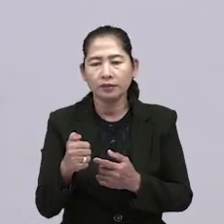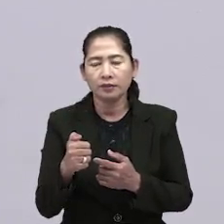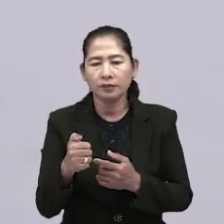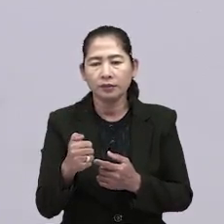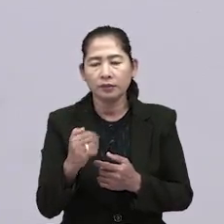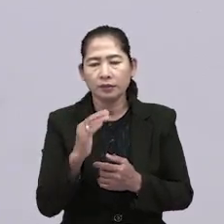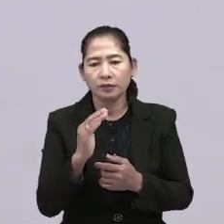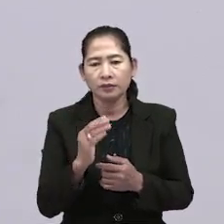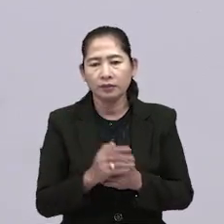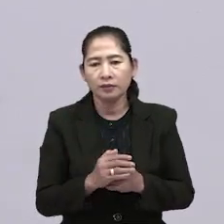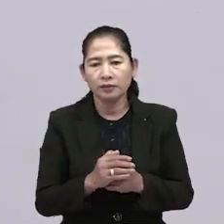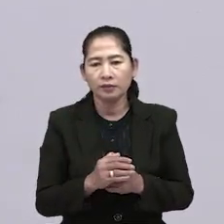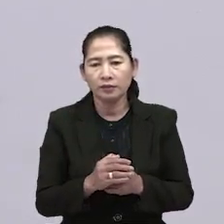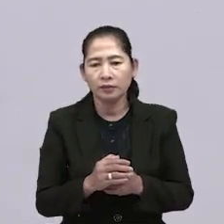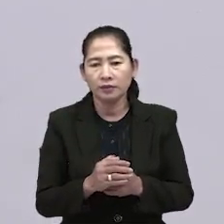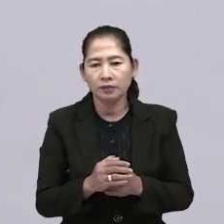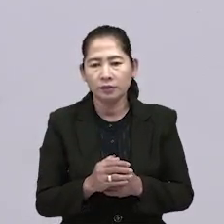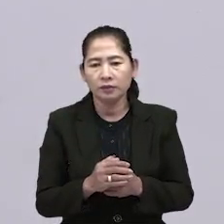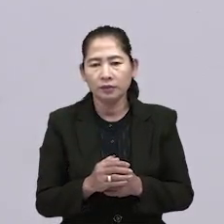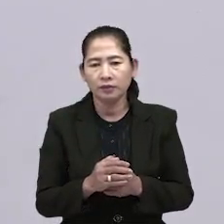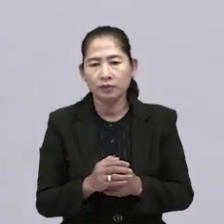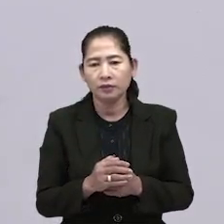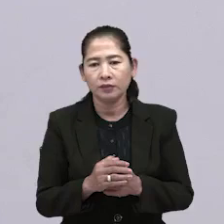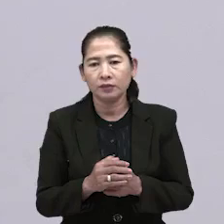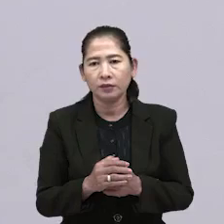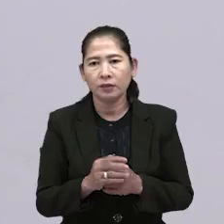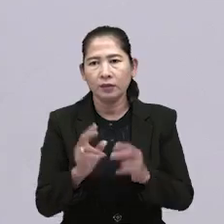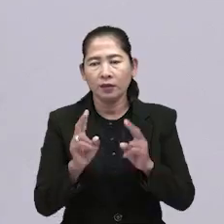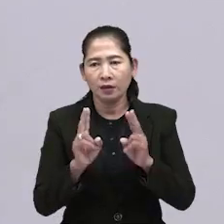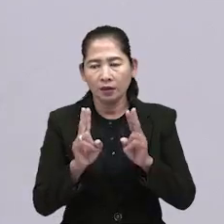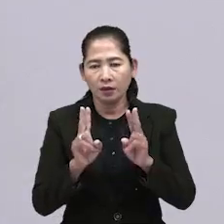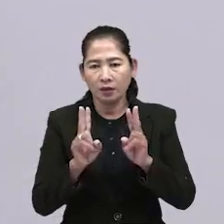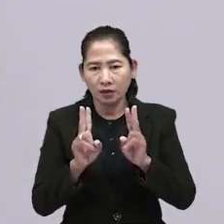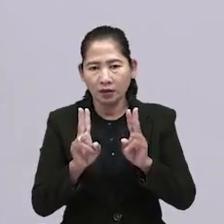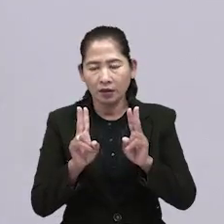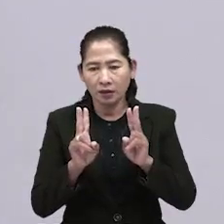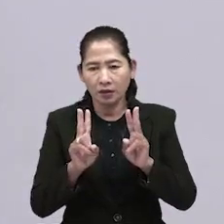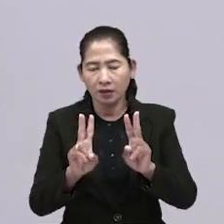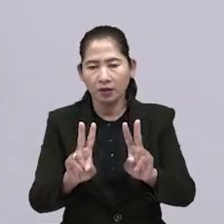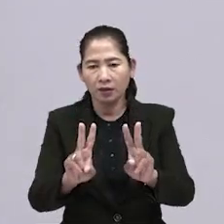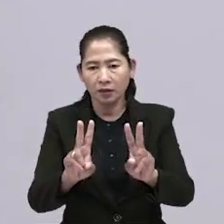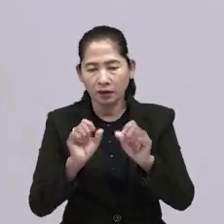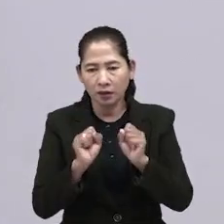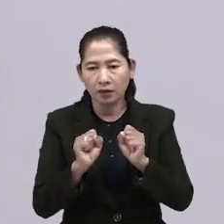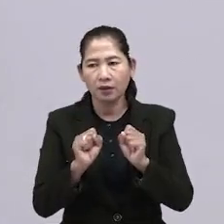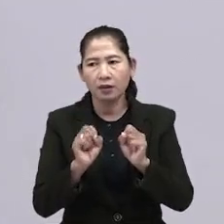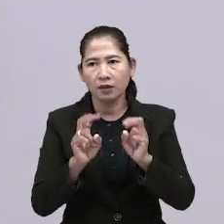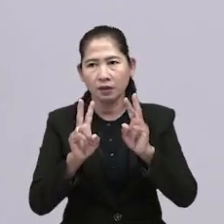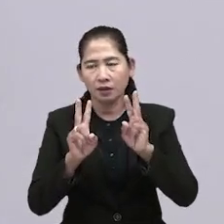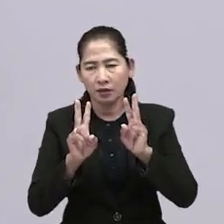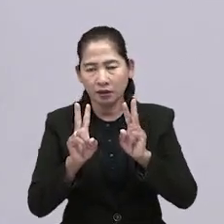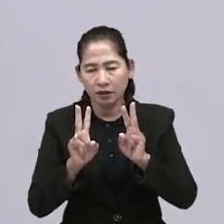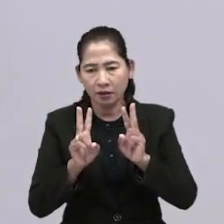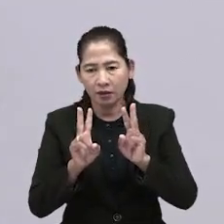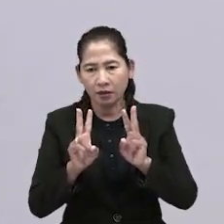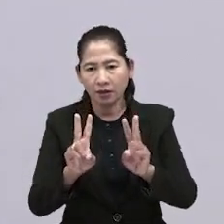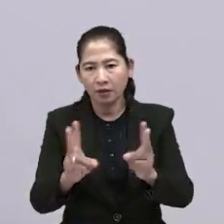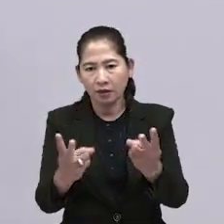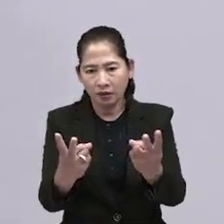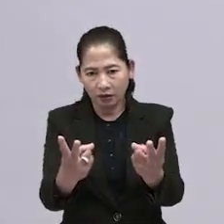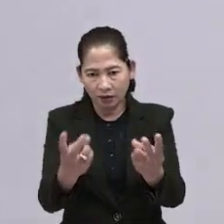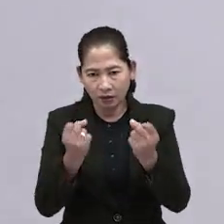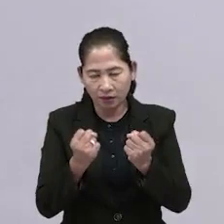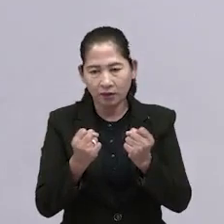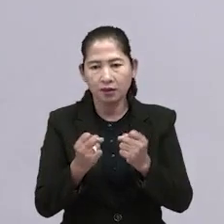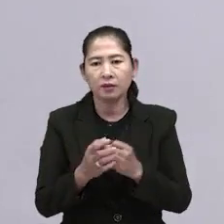ហើយសែនហានខ្លាកូនស្គាល់ពាក្យហានខ្លាអត់ហានខ្លាគឺ